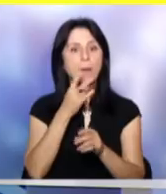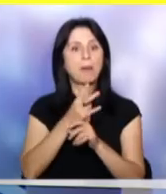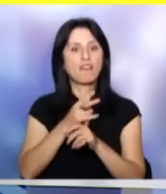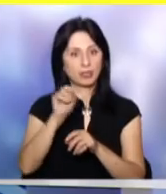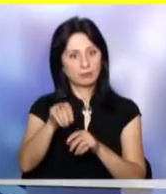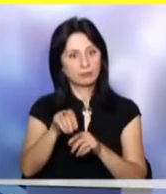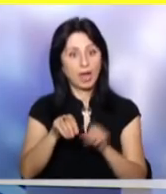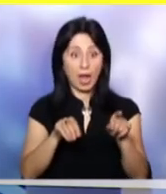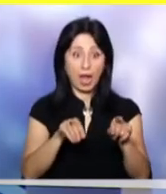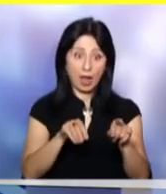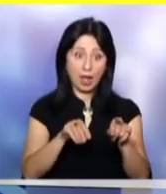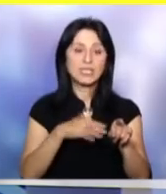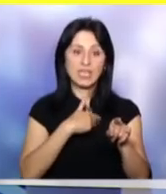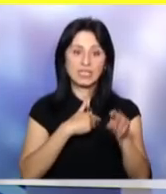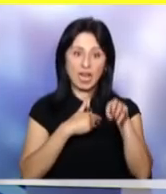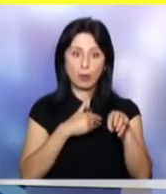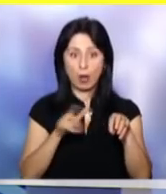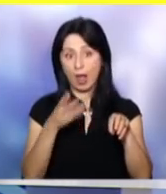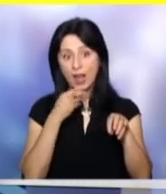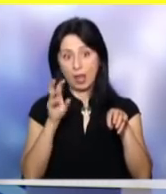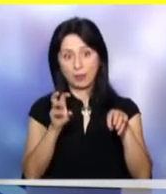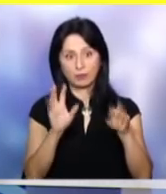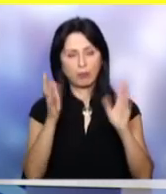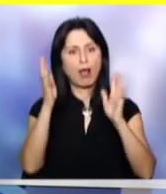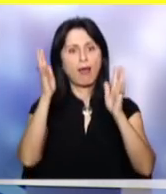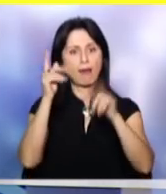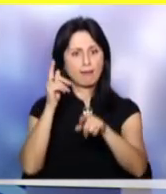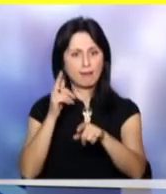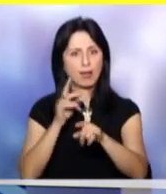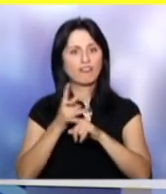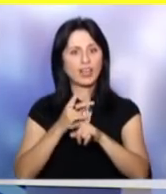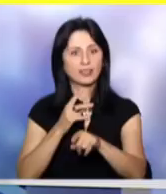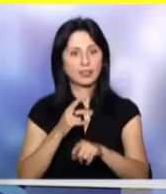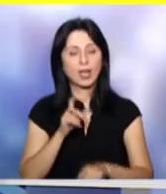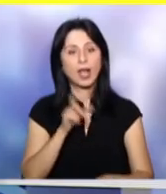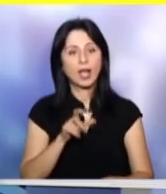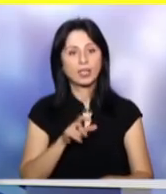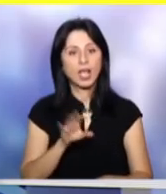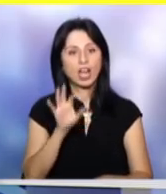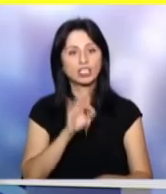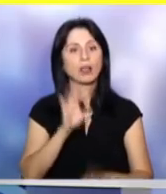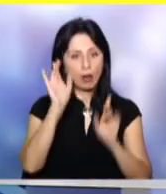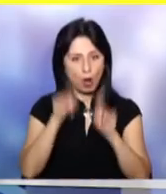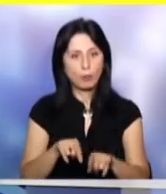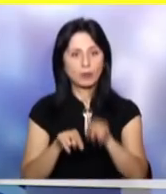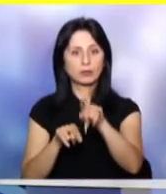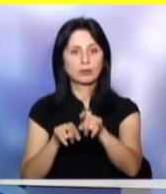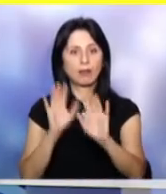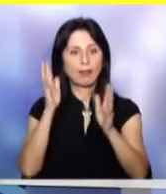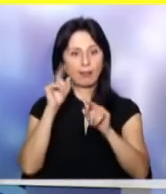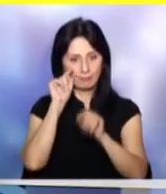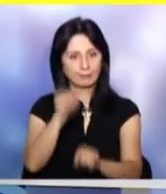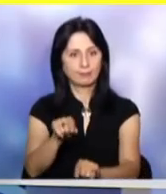პროდუქტი შეფუთეს ლამაზად, ბრჭყვიალა ქაღალდში და ასე შემდეგ. ადამიანებმა არჩევანი გააკეთეს ისევ